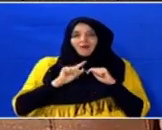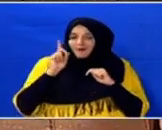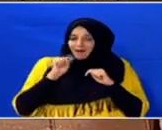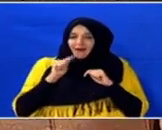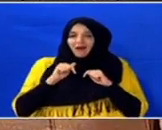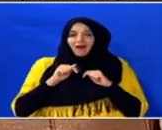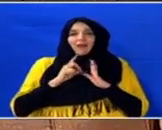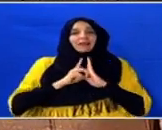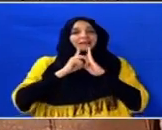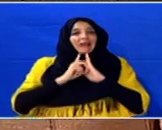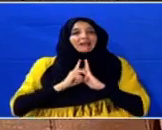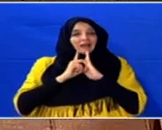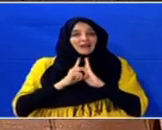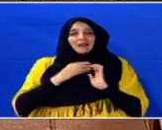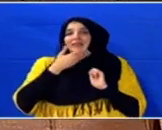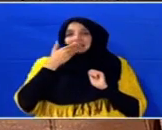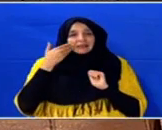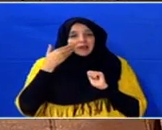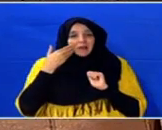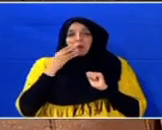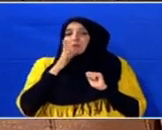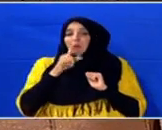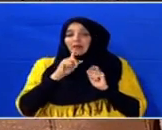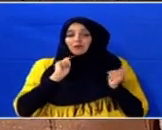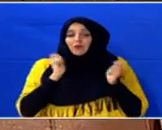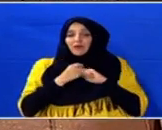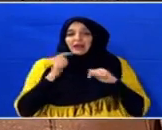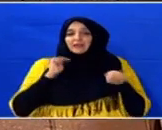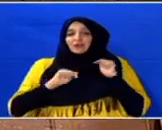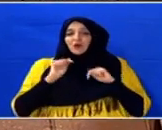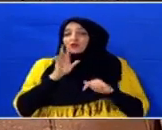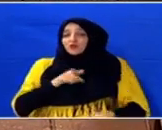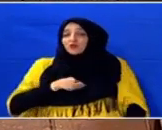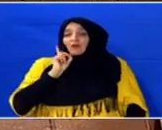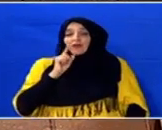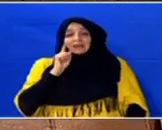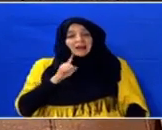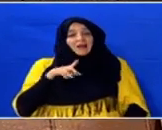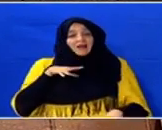ولا تبرأ أي لا تحقق براءتها إلا